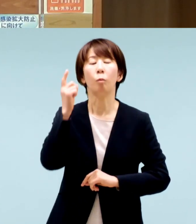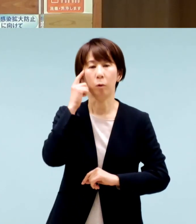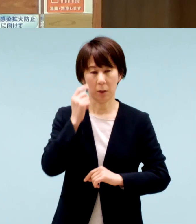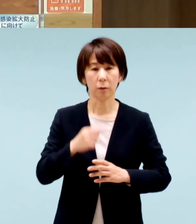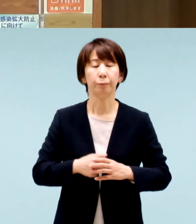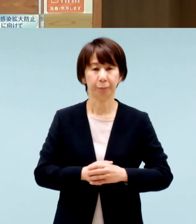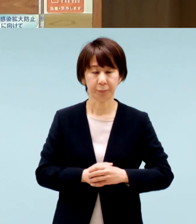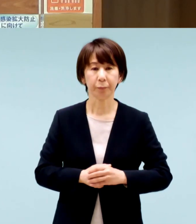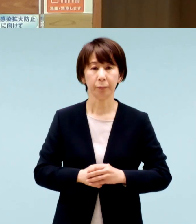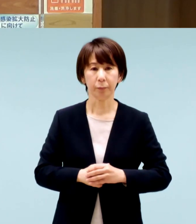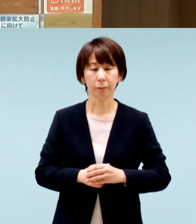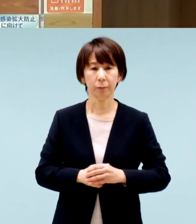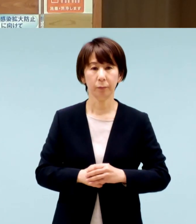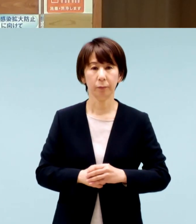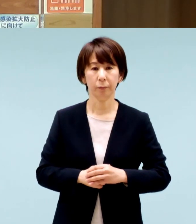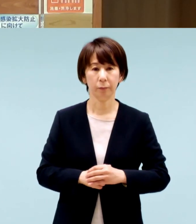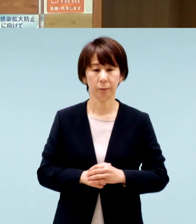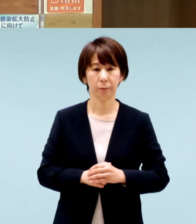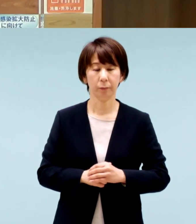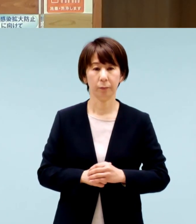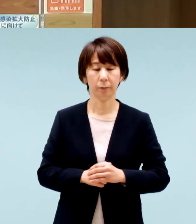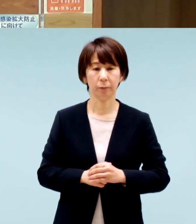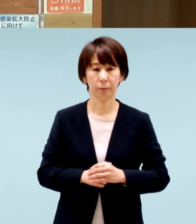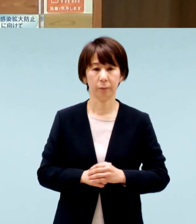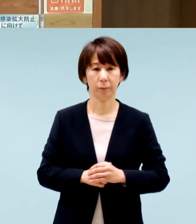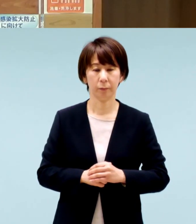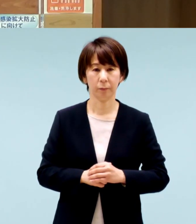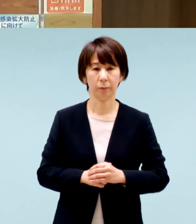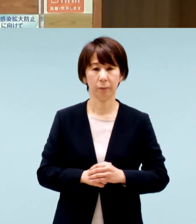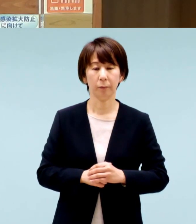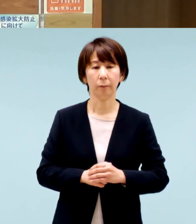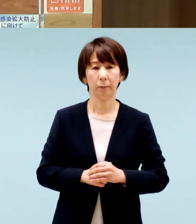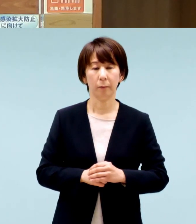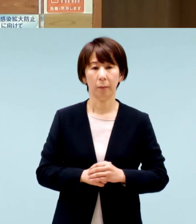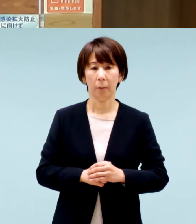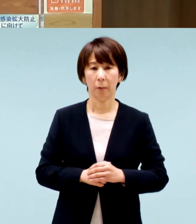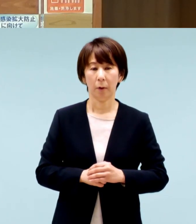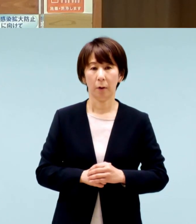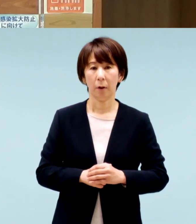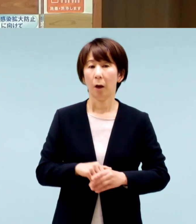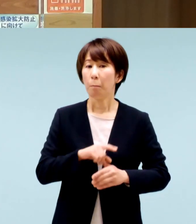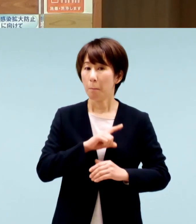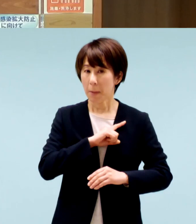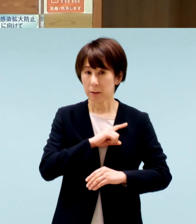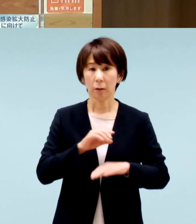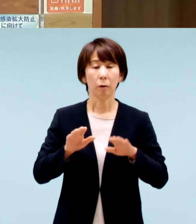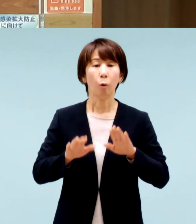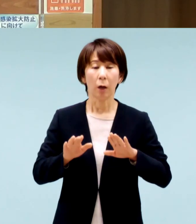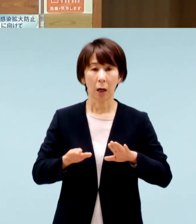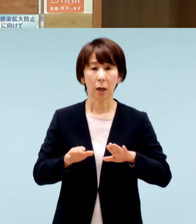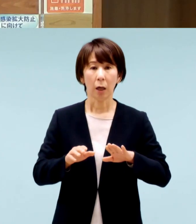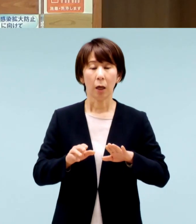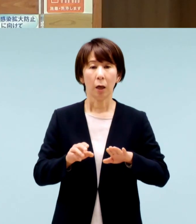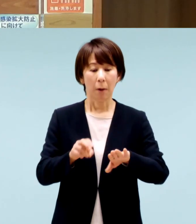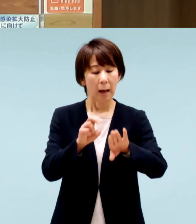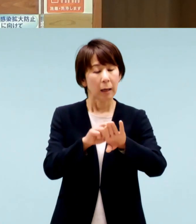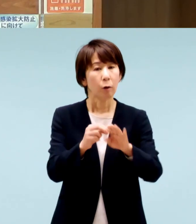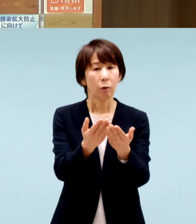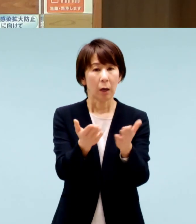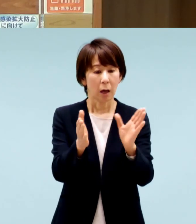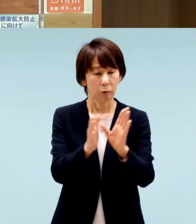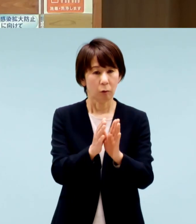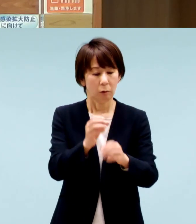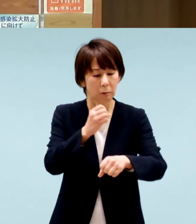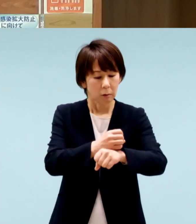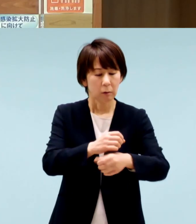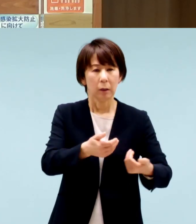その運用ですよね。この、まあ、まずこの医療逼迫に重要度を置く、まあ、これ正しいと